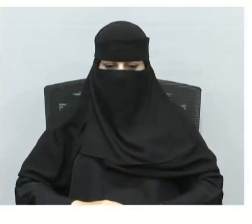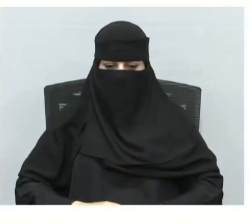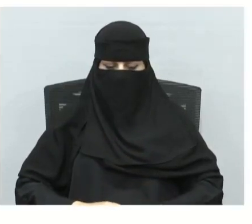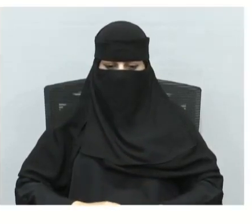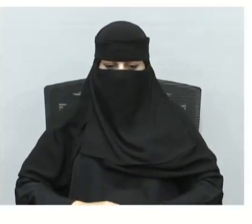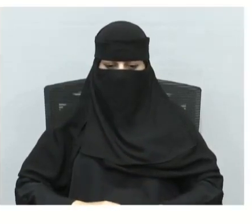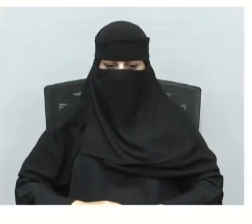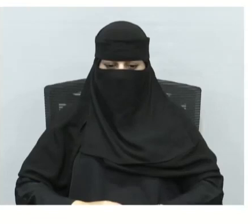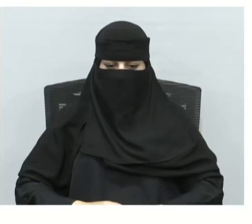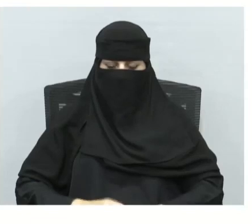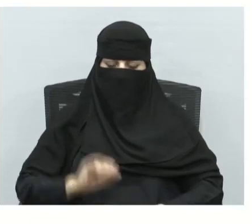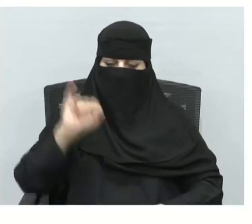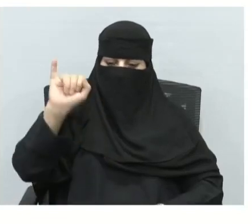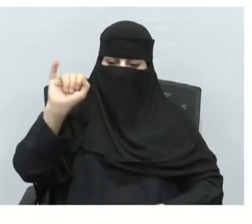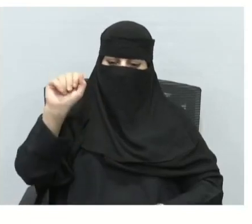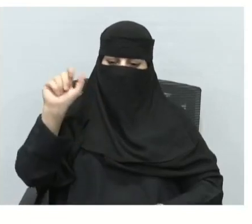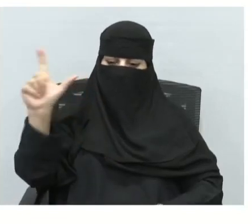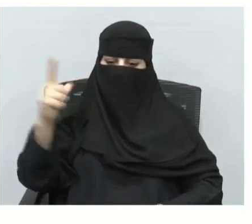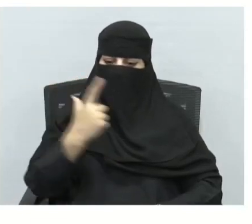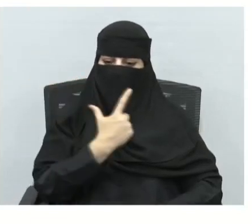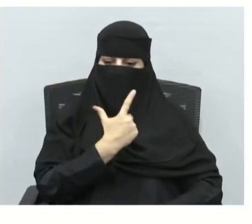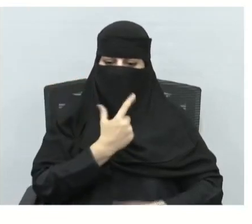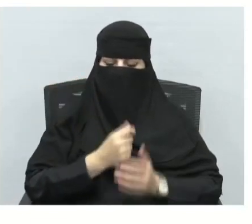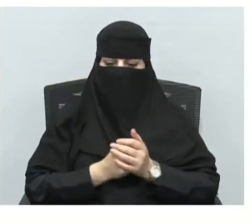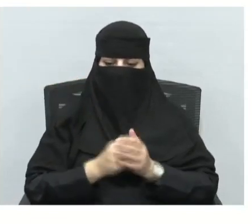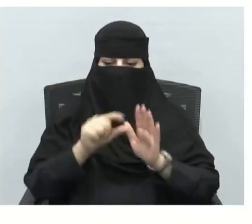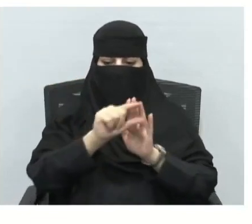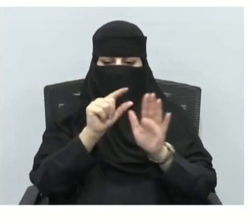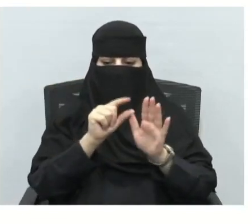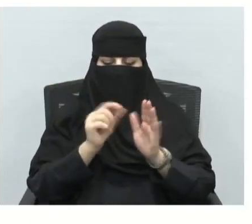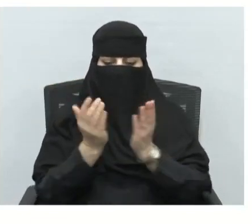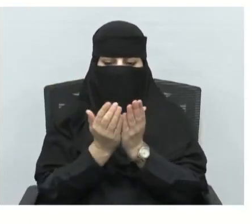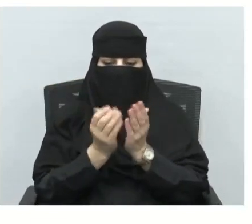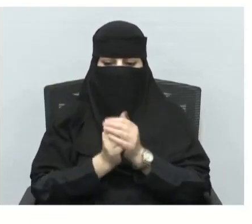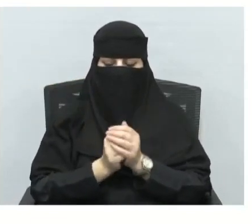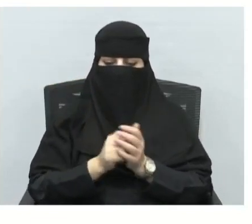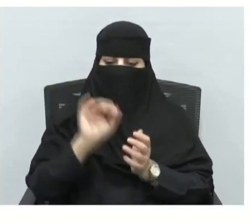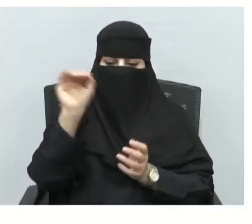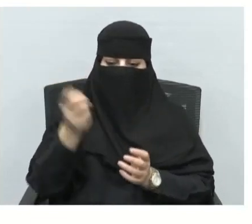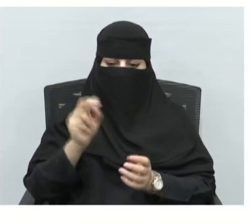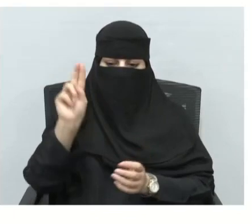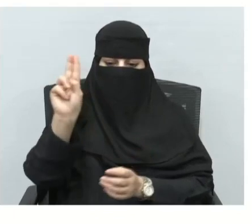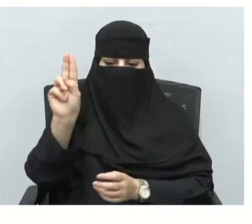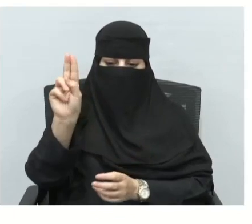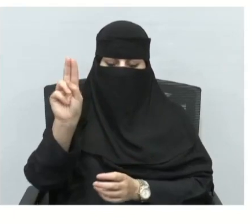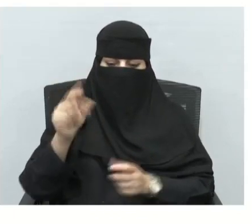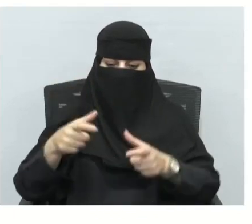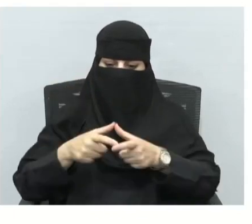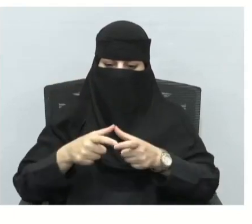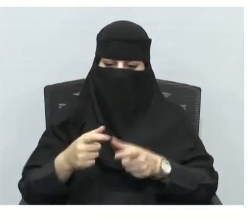الشريف الماده لغتي موضوع الدرس حرف التاء المكون